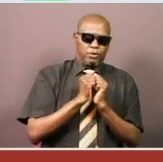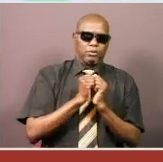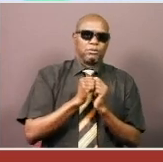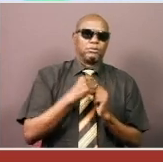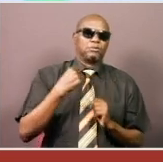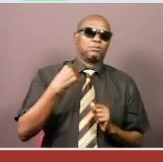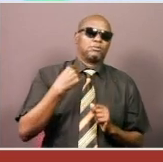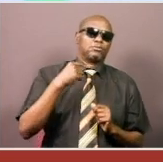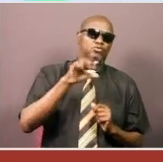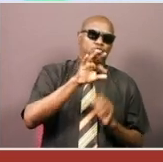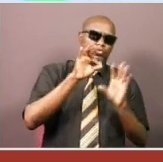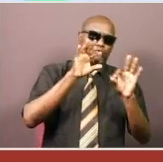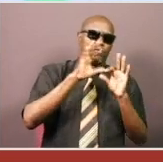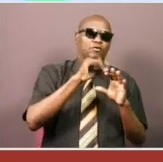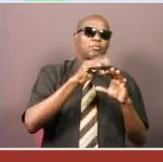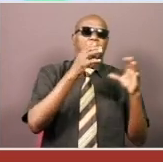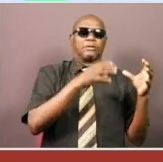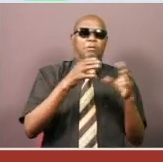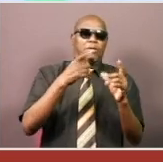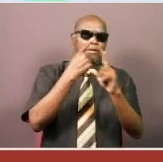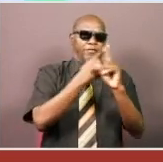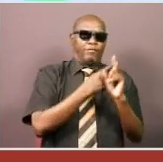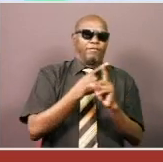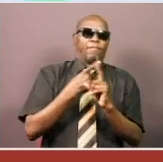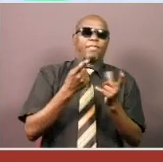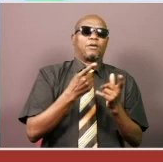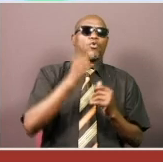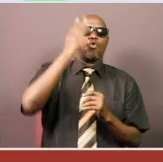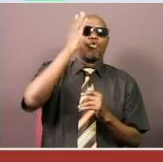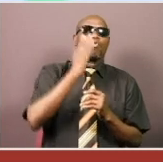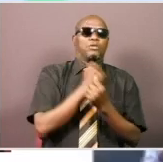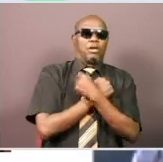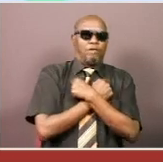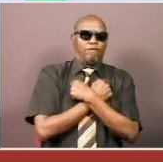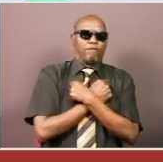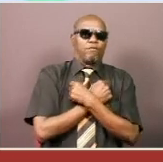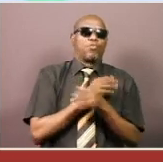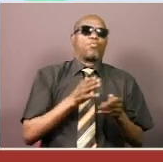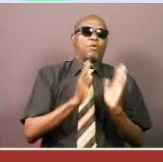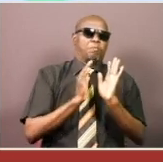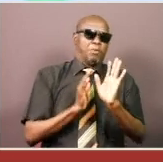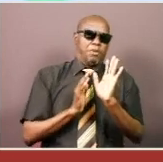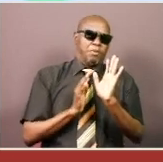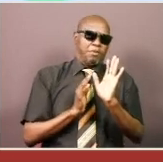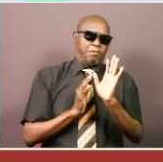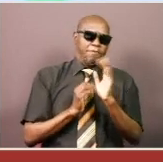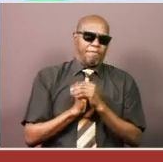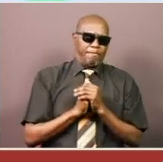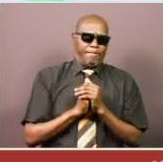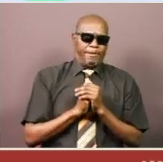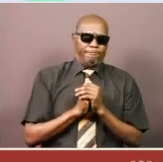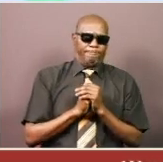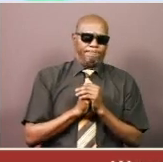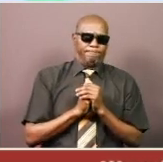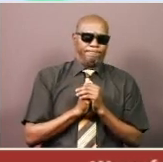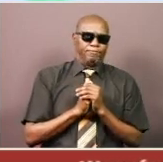na vyama tofauti tofauti, na ni mapenzi ya Mungu iwe hivyo. Na mimi nataka niwahakikishie